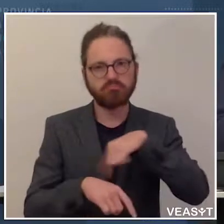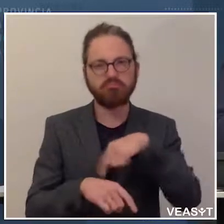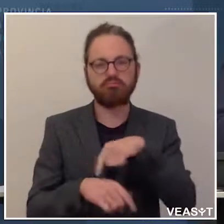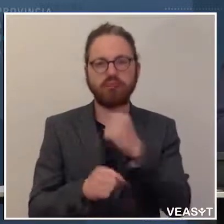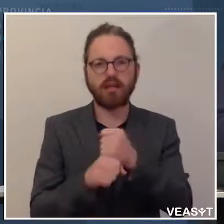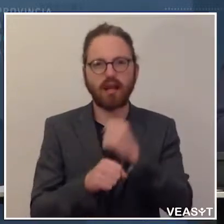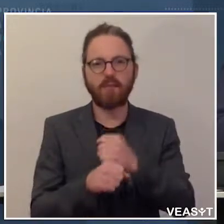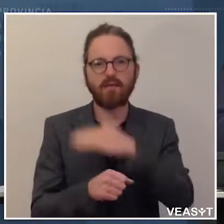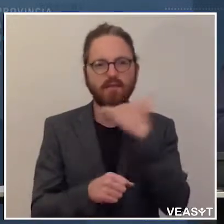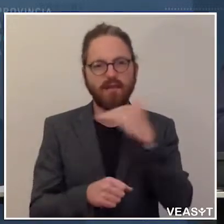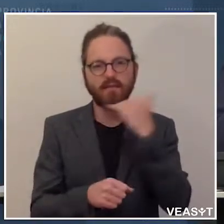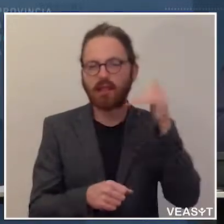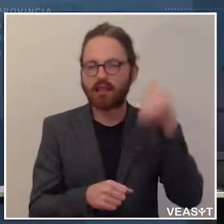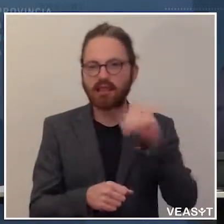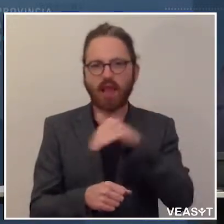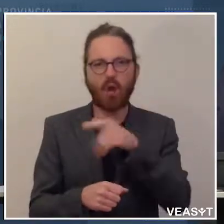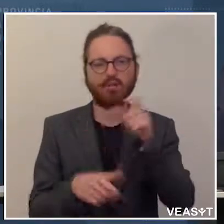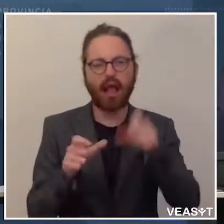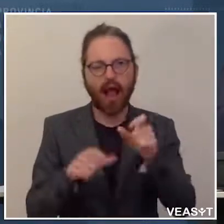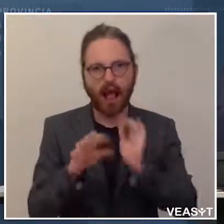file file town